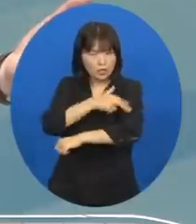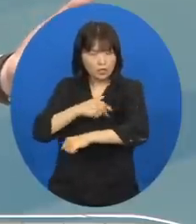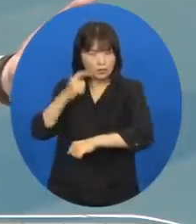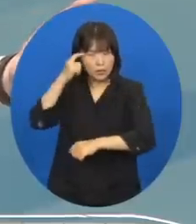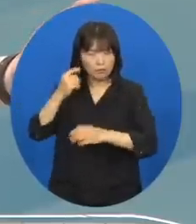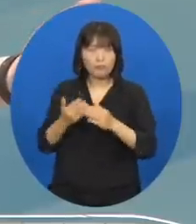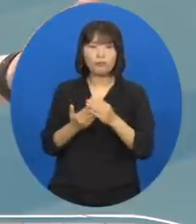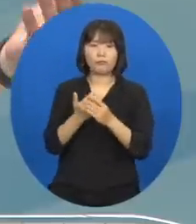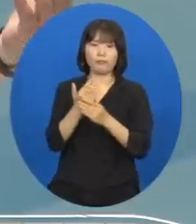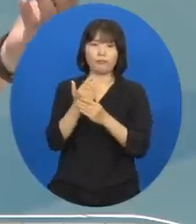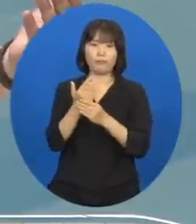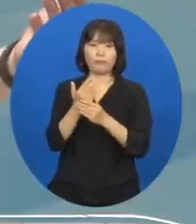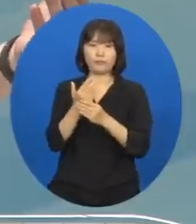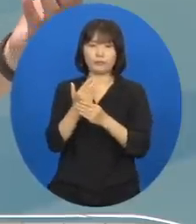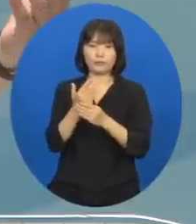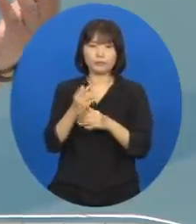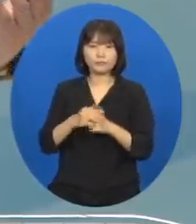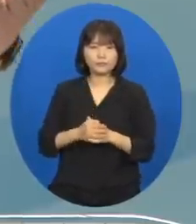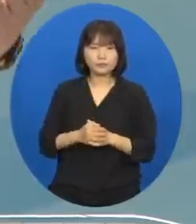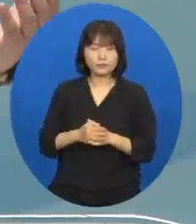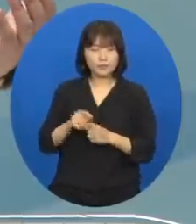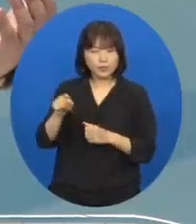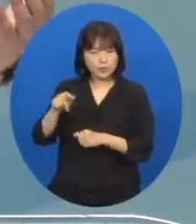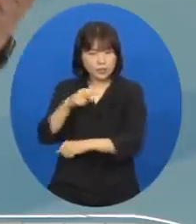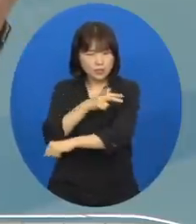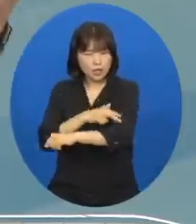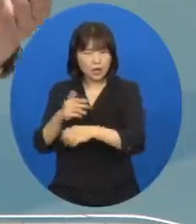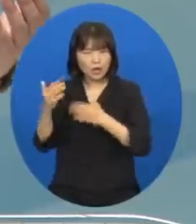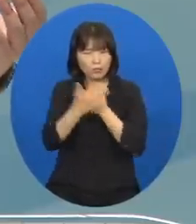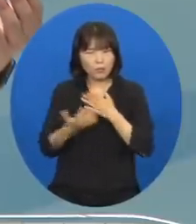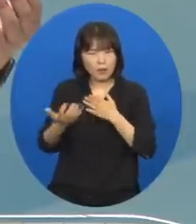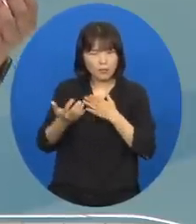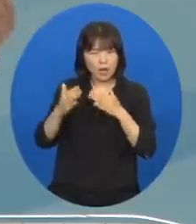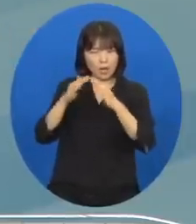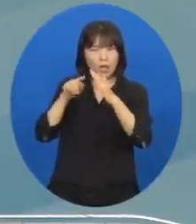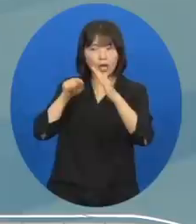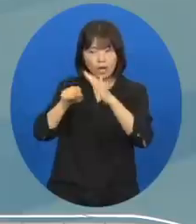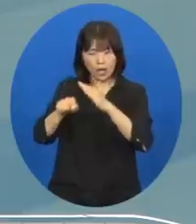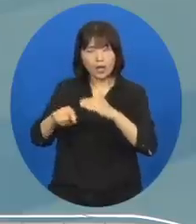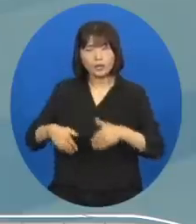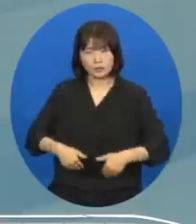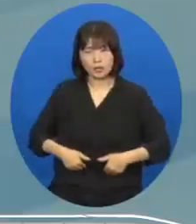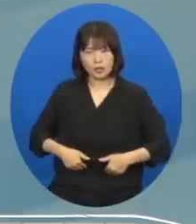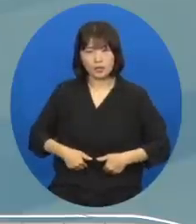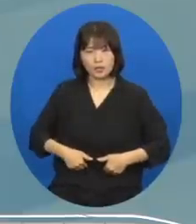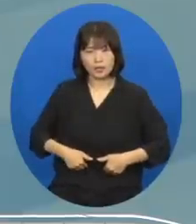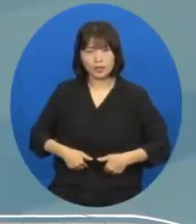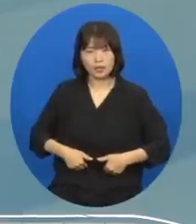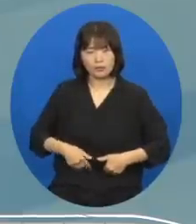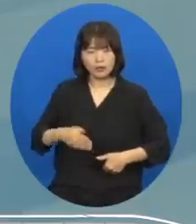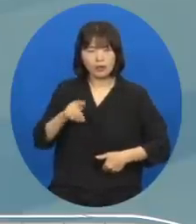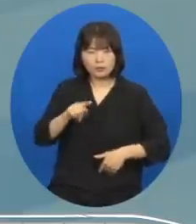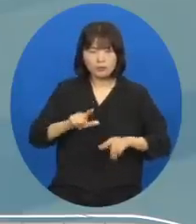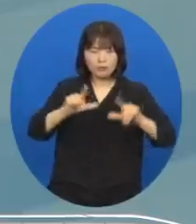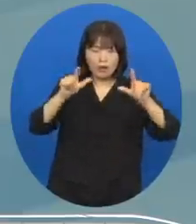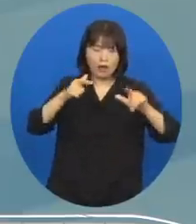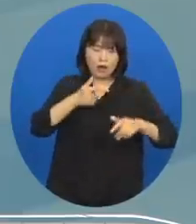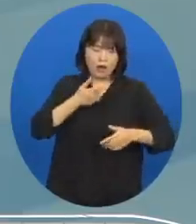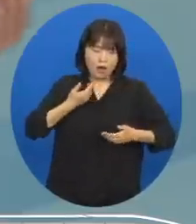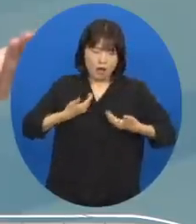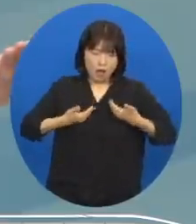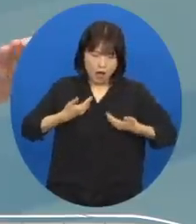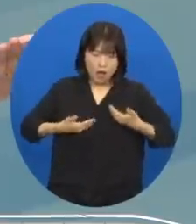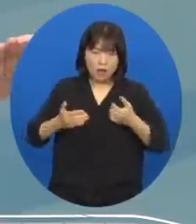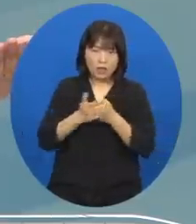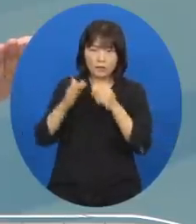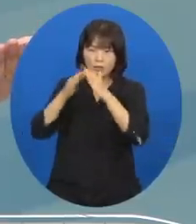나요. 아, 어느 집사님이 몸이 아프신데 신방을 가야 되겠다. 근데 그날 너무 바빠서 신방을